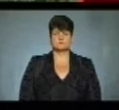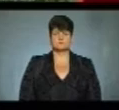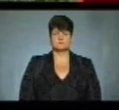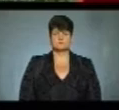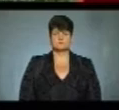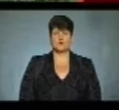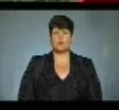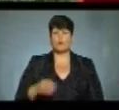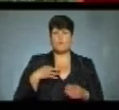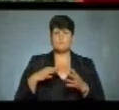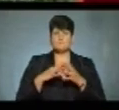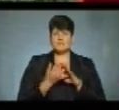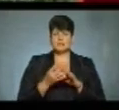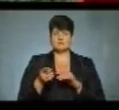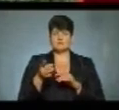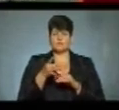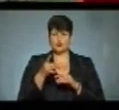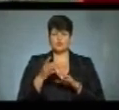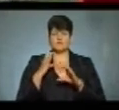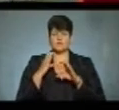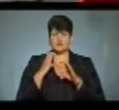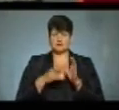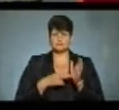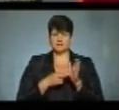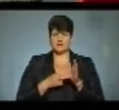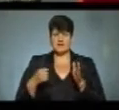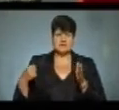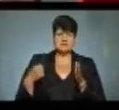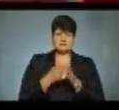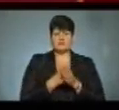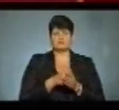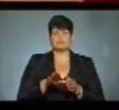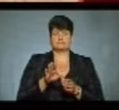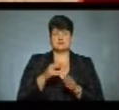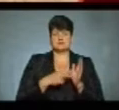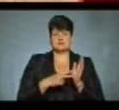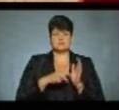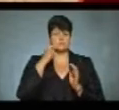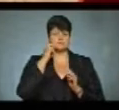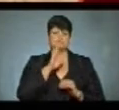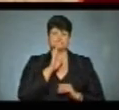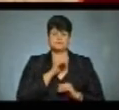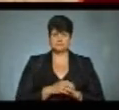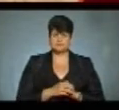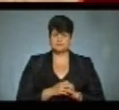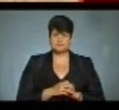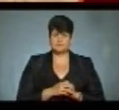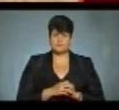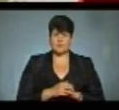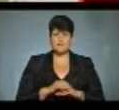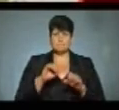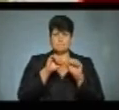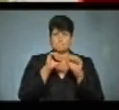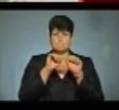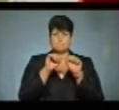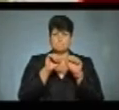У Білій Тернопільського району вантажний потяг збив 71-річну жінку. Пам'ятник українській Галицькій армії